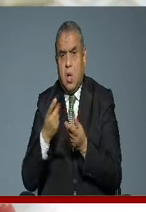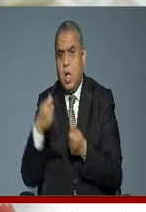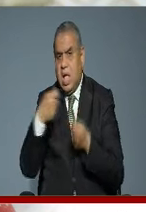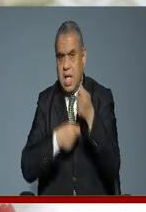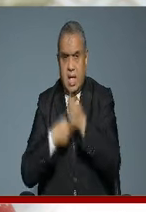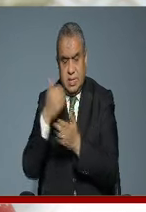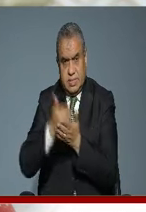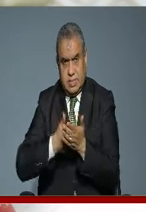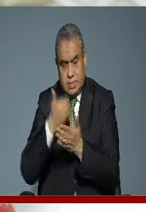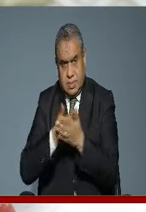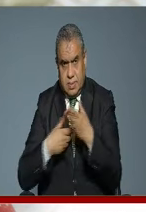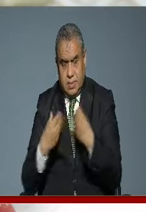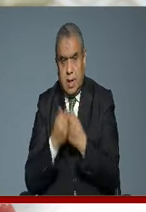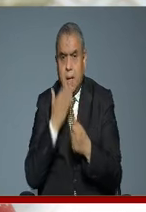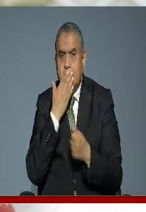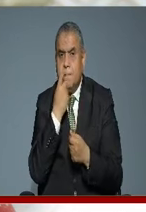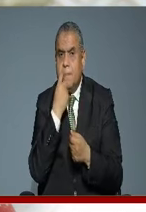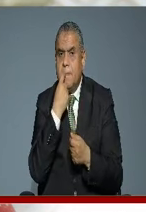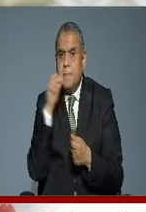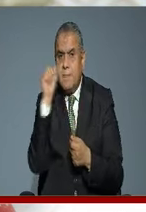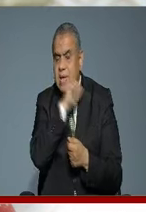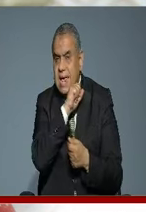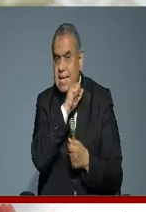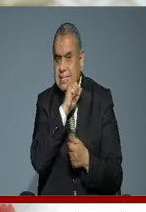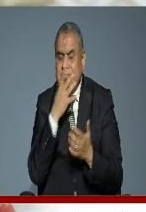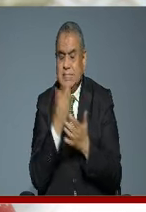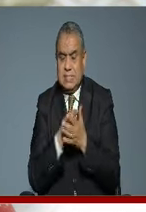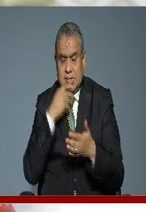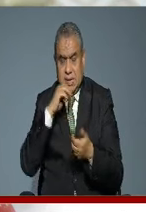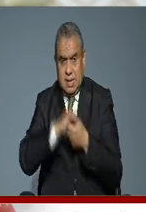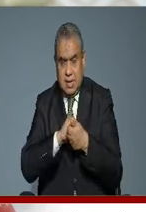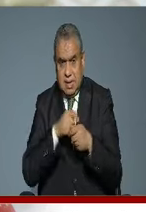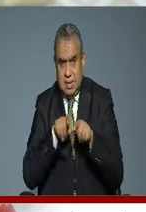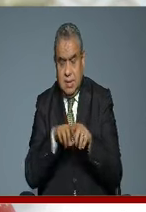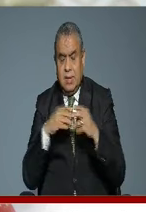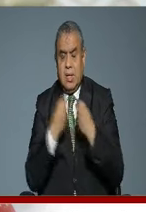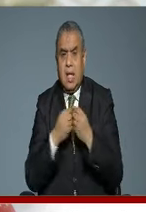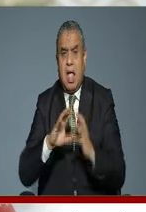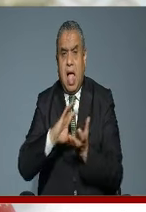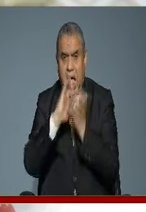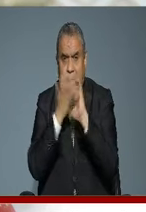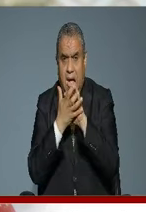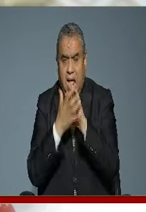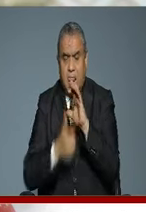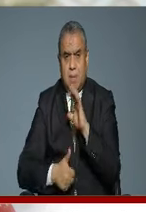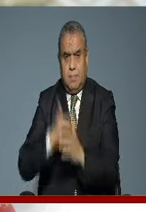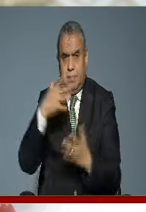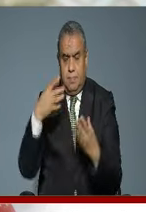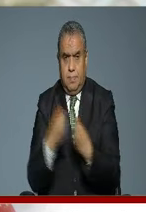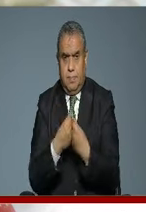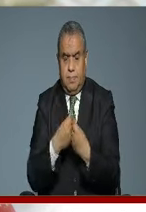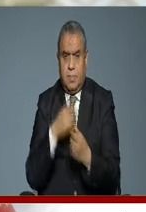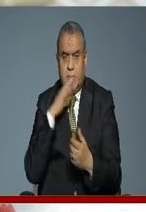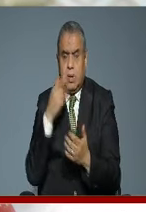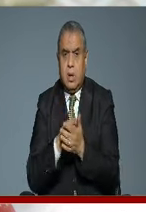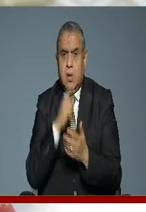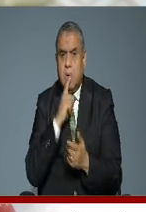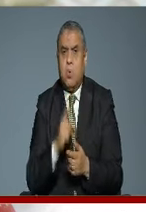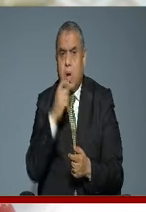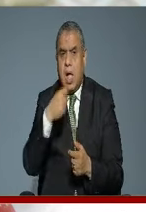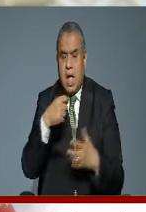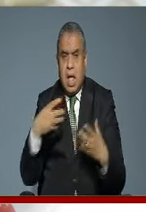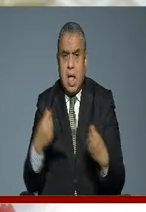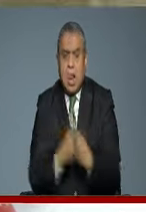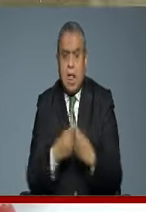في البريكس لكي لا نرتبط ولا يرتبط العالم بعملة واحدة، وإن